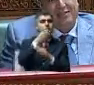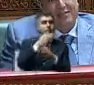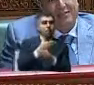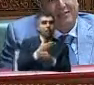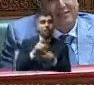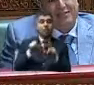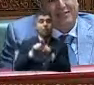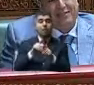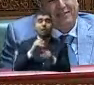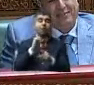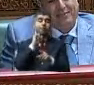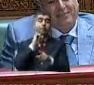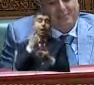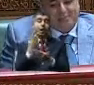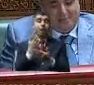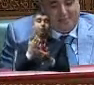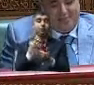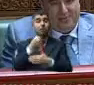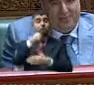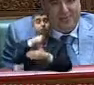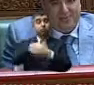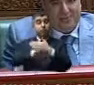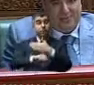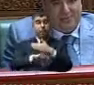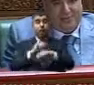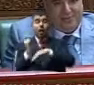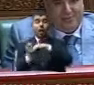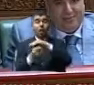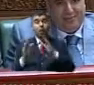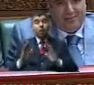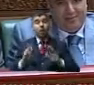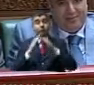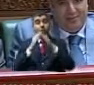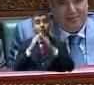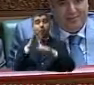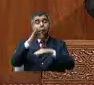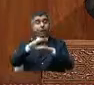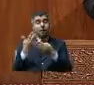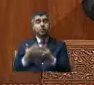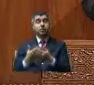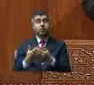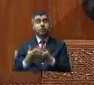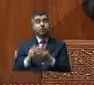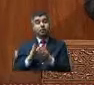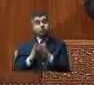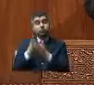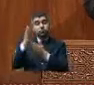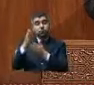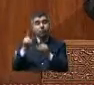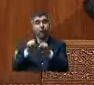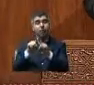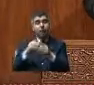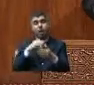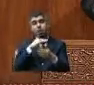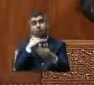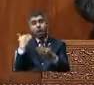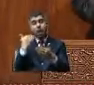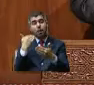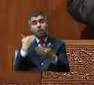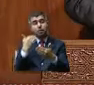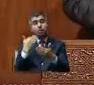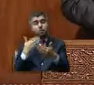يجيبوا المرأة اللي مسكينة كتولد في الدوار ومهددة بالموت، تيمشيو يجيبوا الجثة ديال واحد الإنسان مسكين